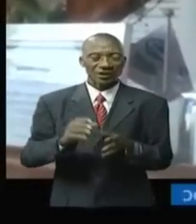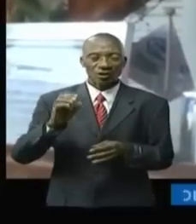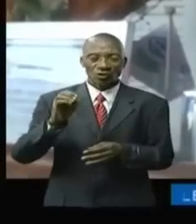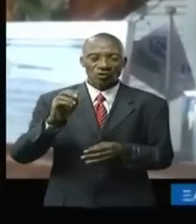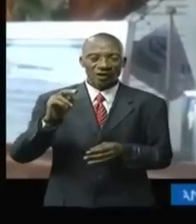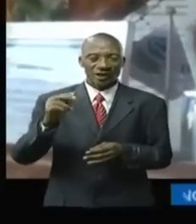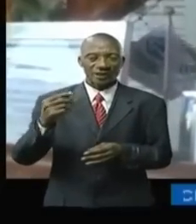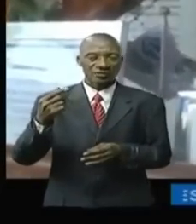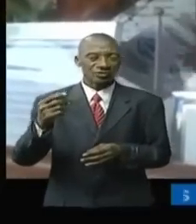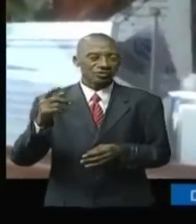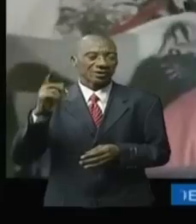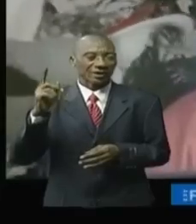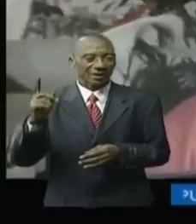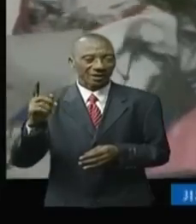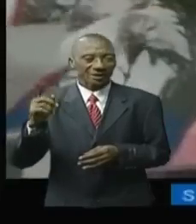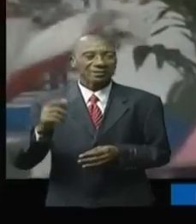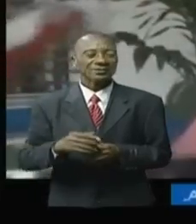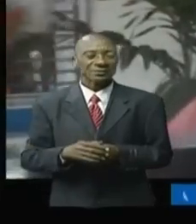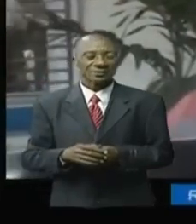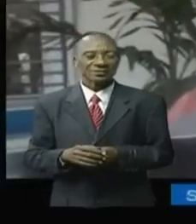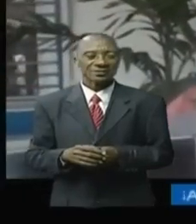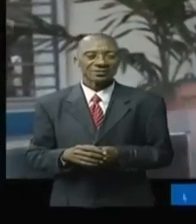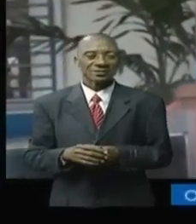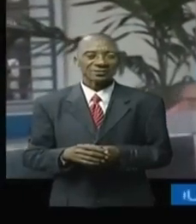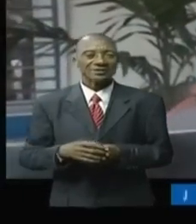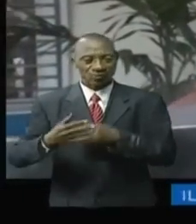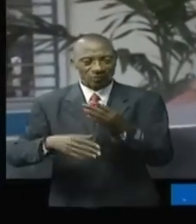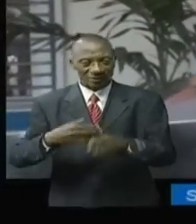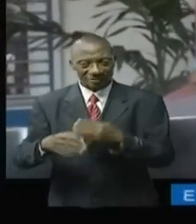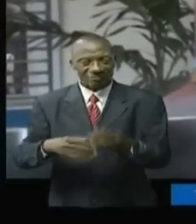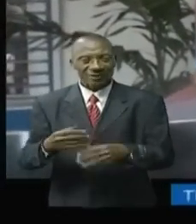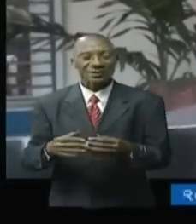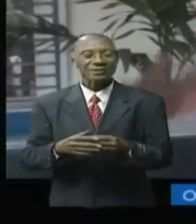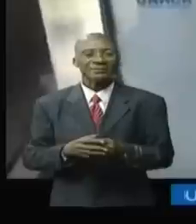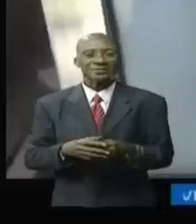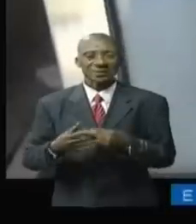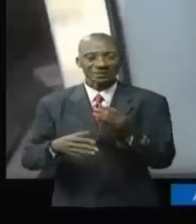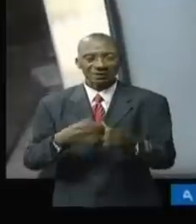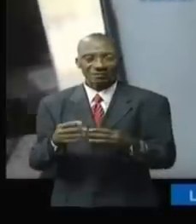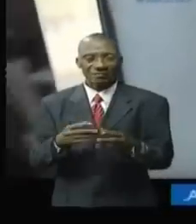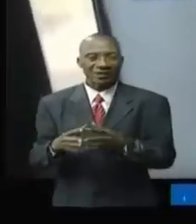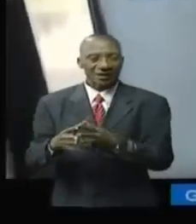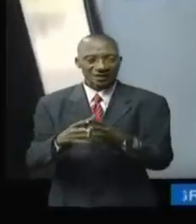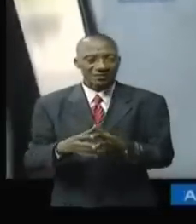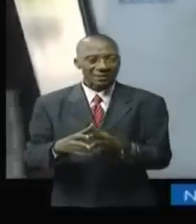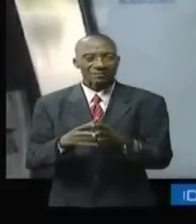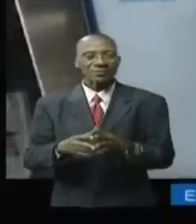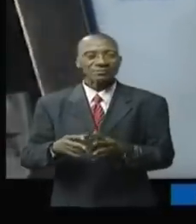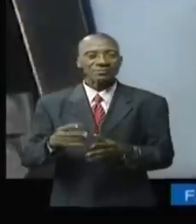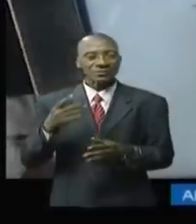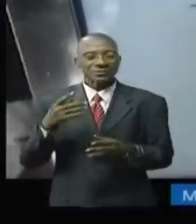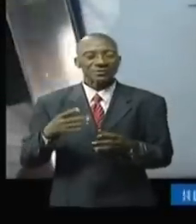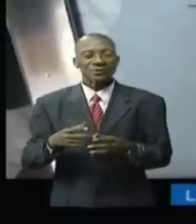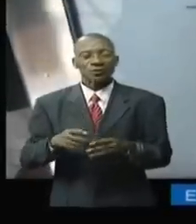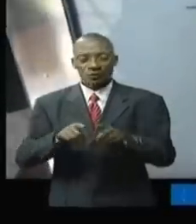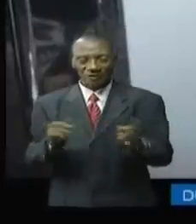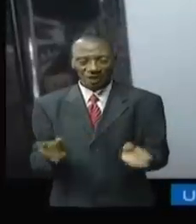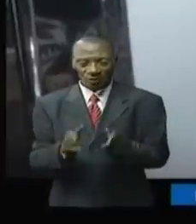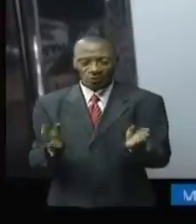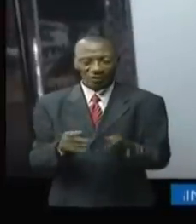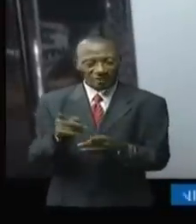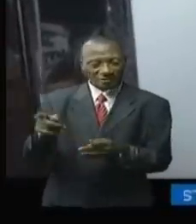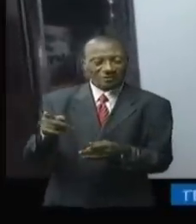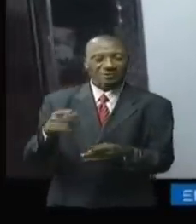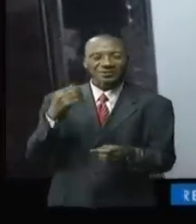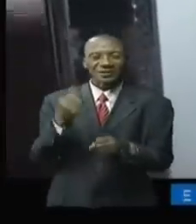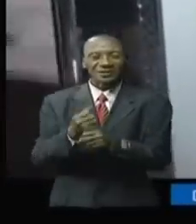pour le Développement Intégral, FMMD, s'est vu décerner un diplôme de mérite pour le travail abattu dans son domaine, motif